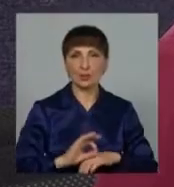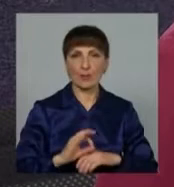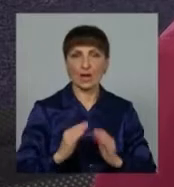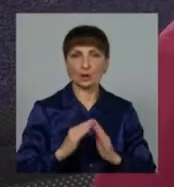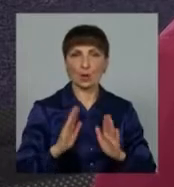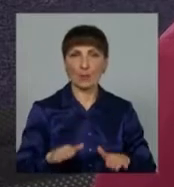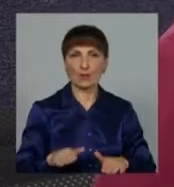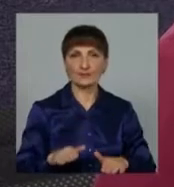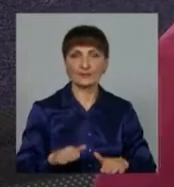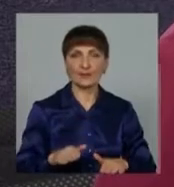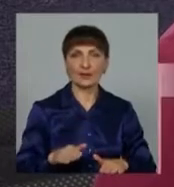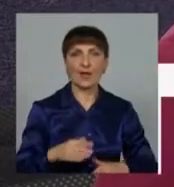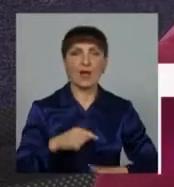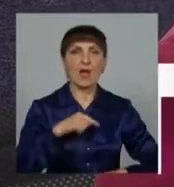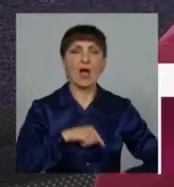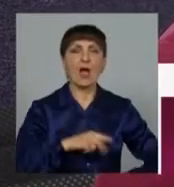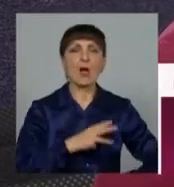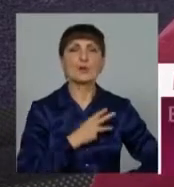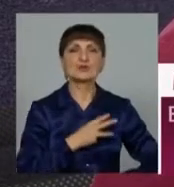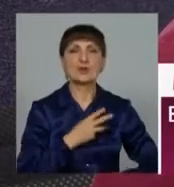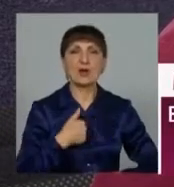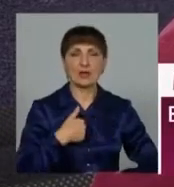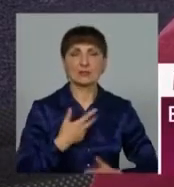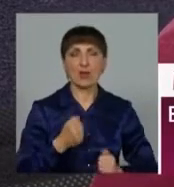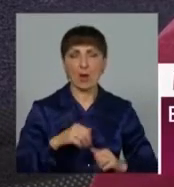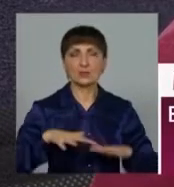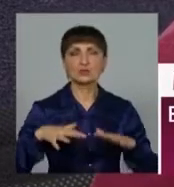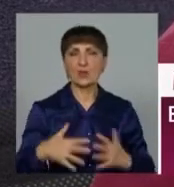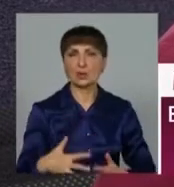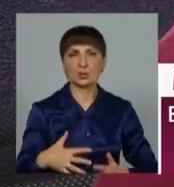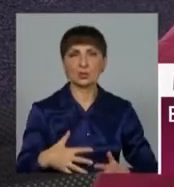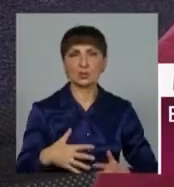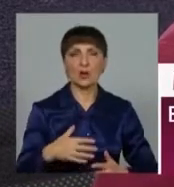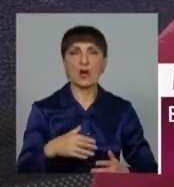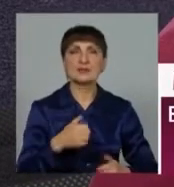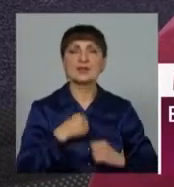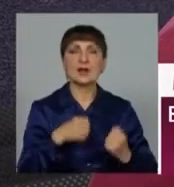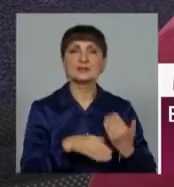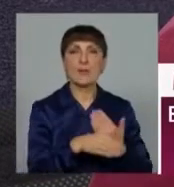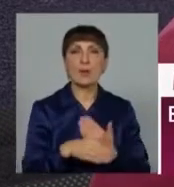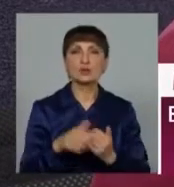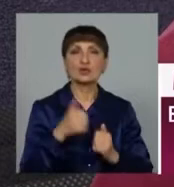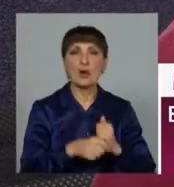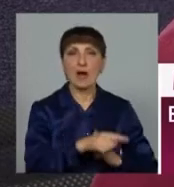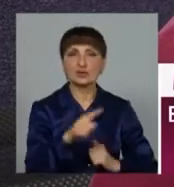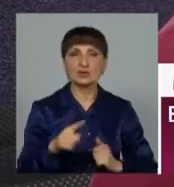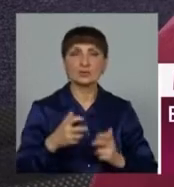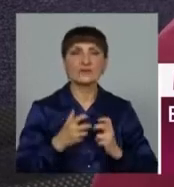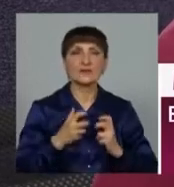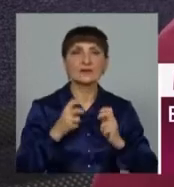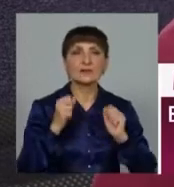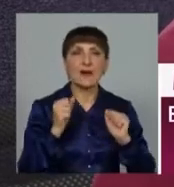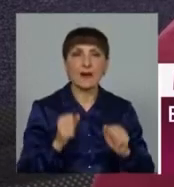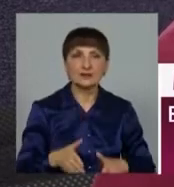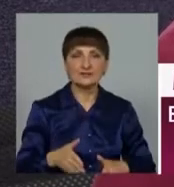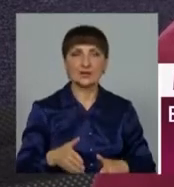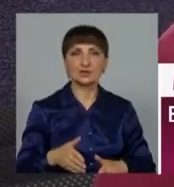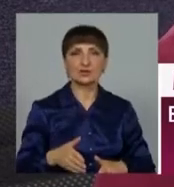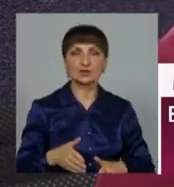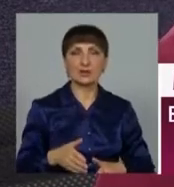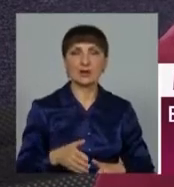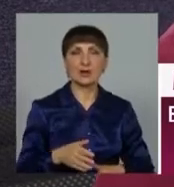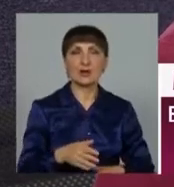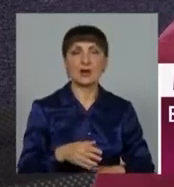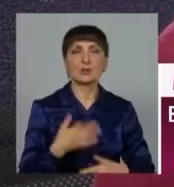сожалению, эмоционально устаю, так как постараешься помочь каждому и выкладываешься,